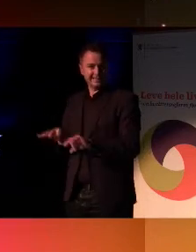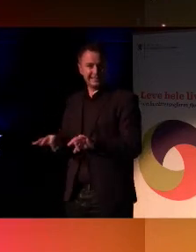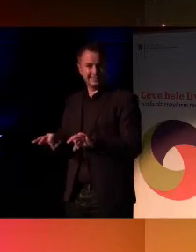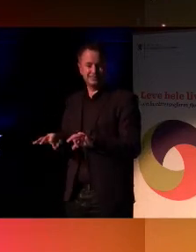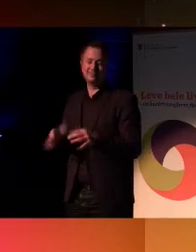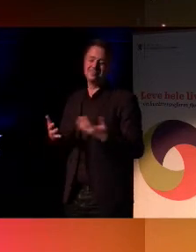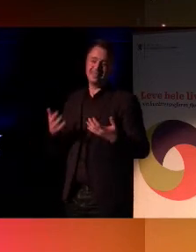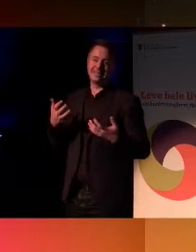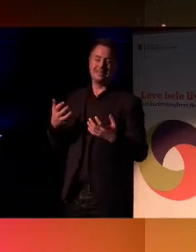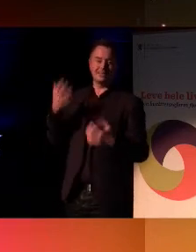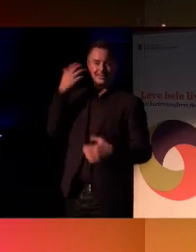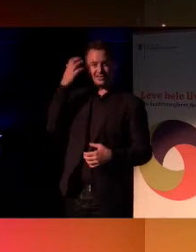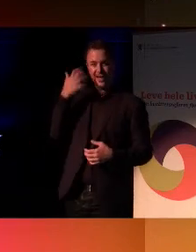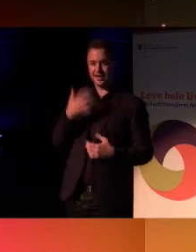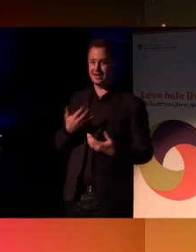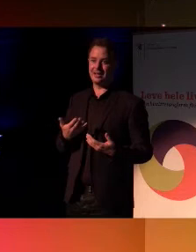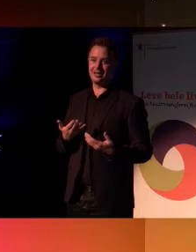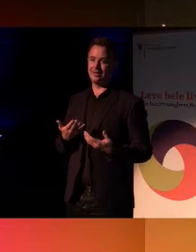assosiert med en del negativ